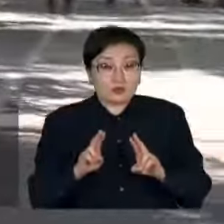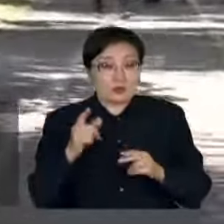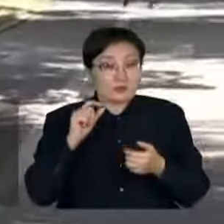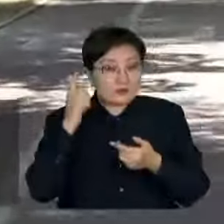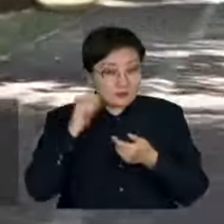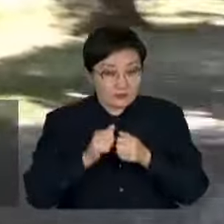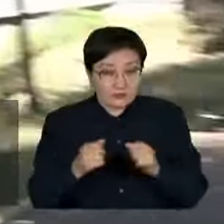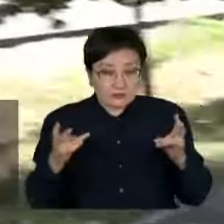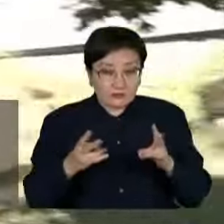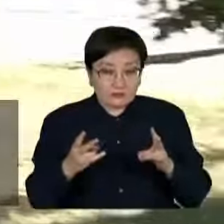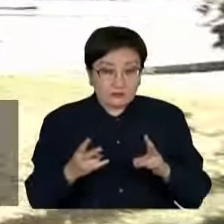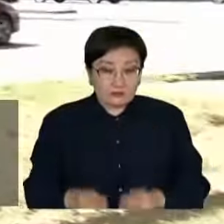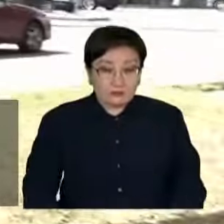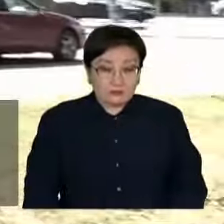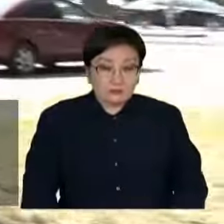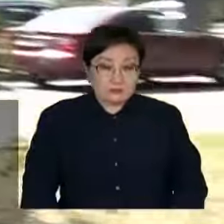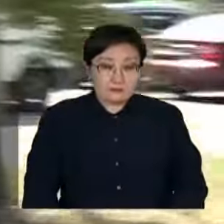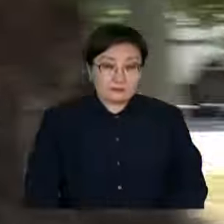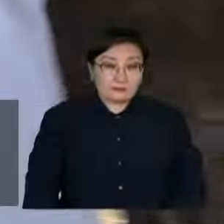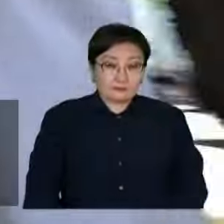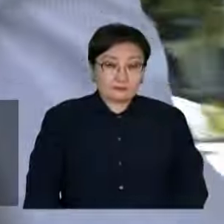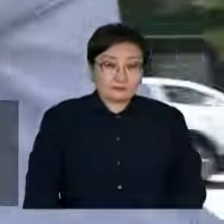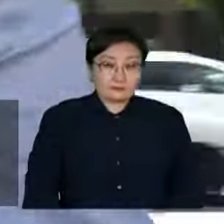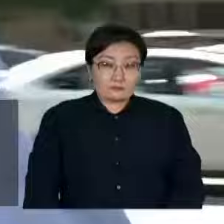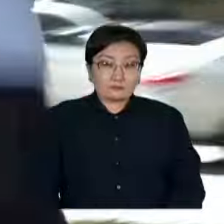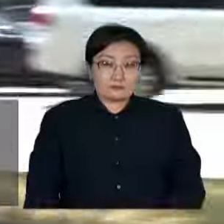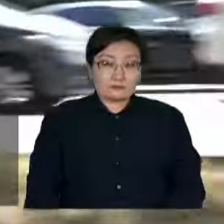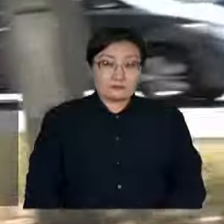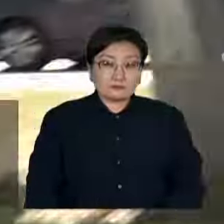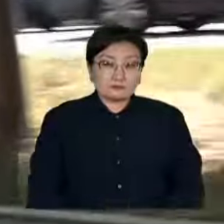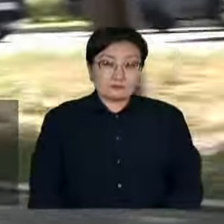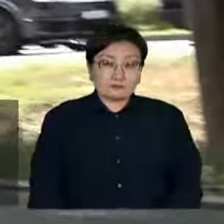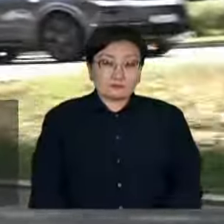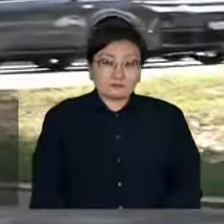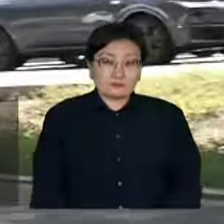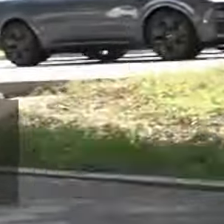сақтап алғаныңыз жөн. Рүстем Айткарым, Рашид Дениакопов, Алматы телеарнасы.